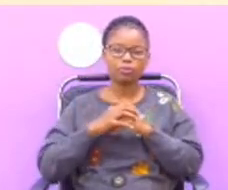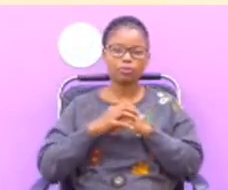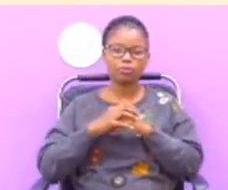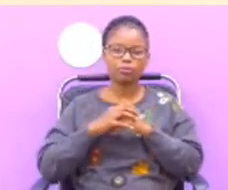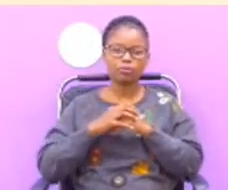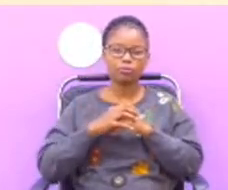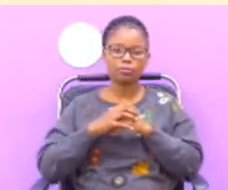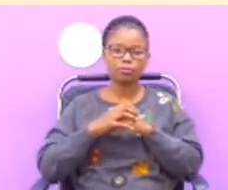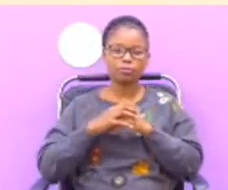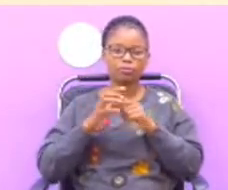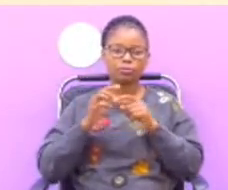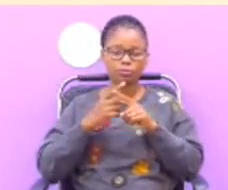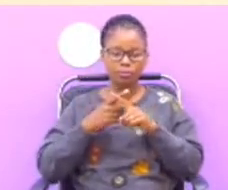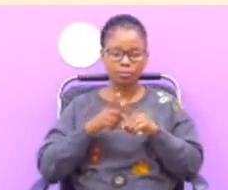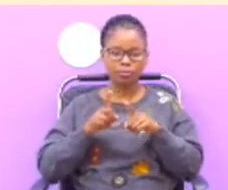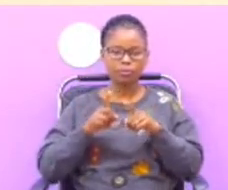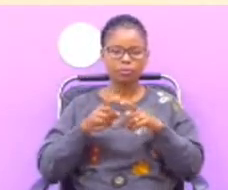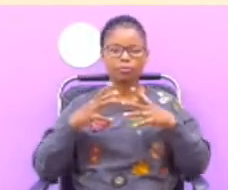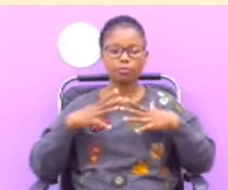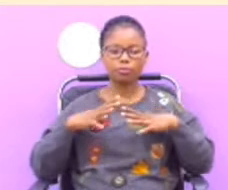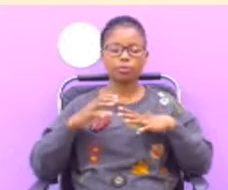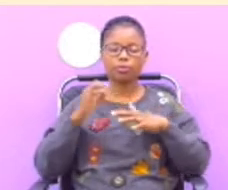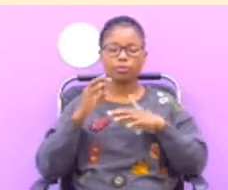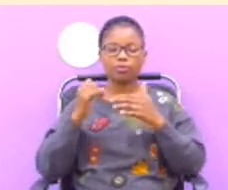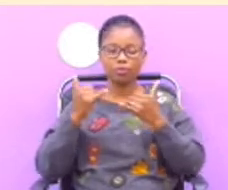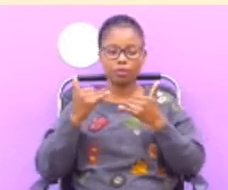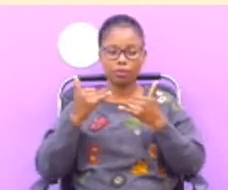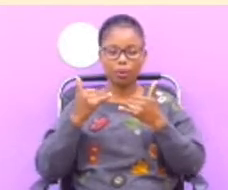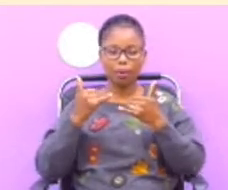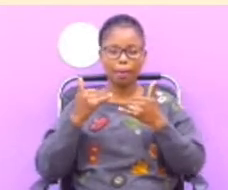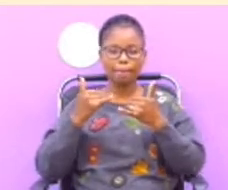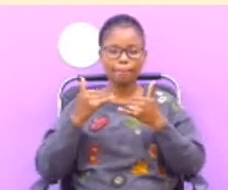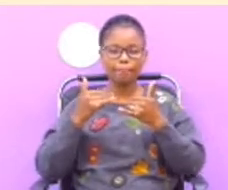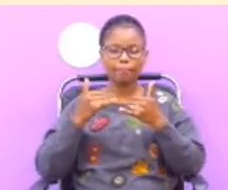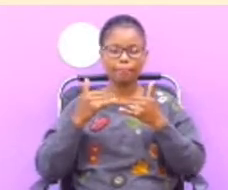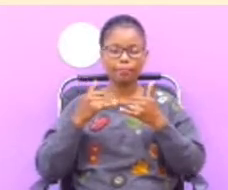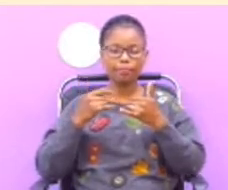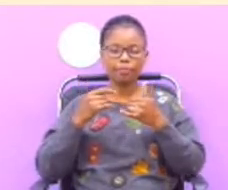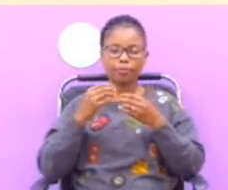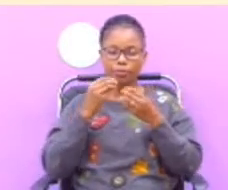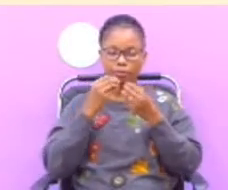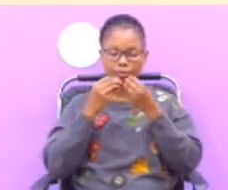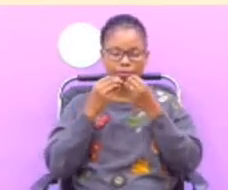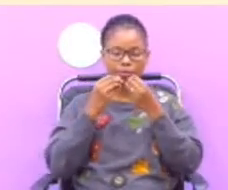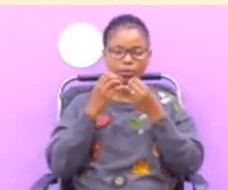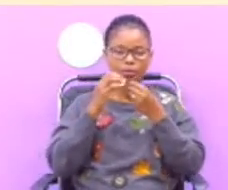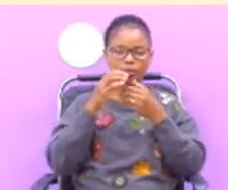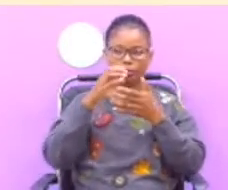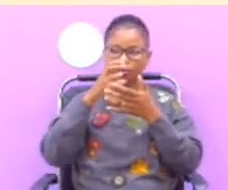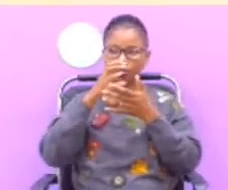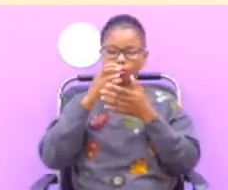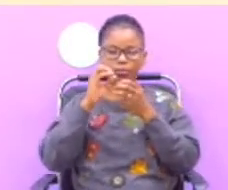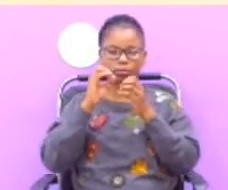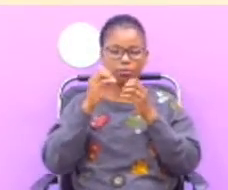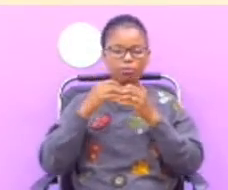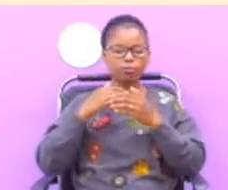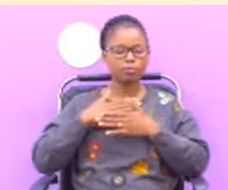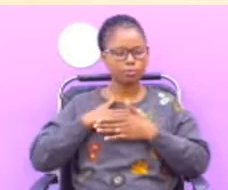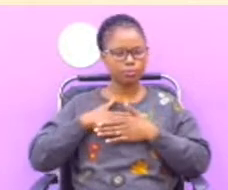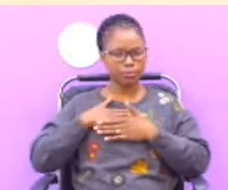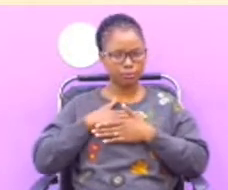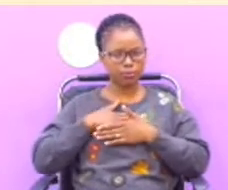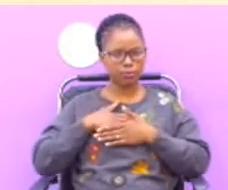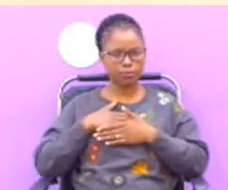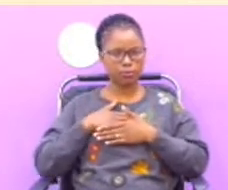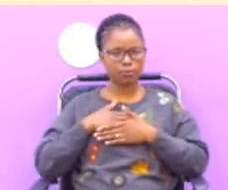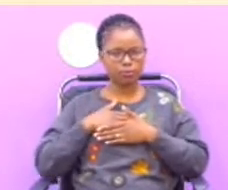No anafia mahidamaya. Ata na nikuilo mera kwa matikare na matikanywe. Magatha idhiro idhiyo. Ari